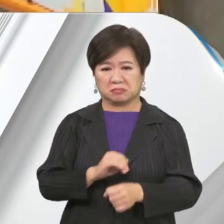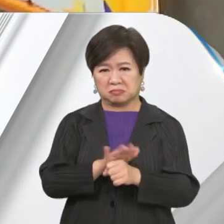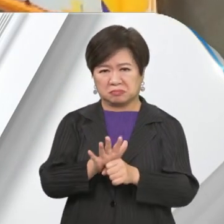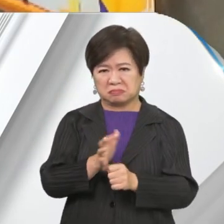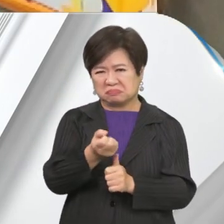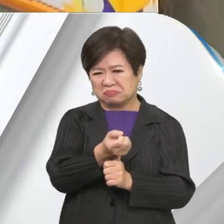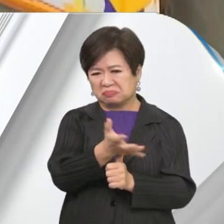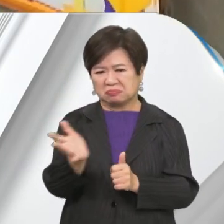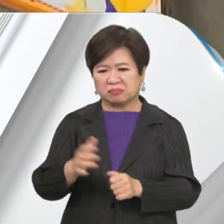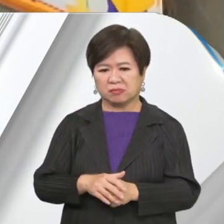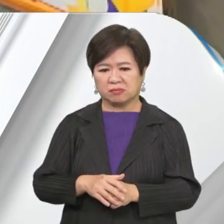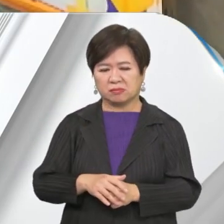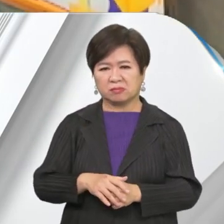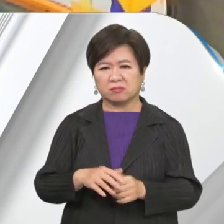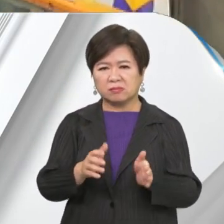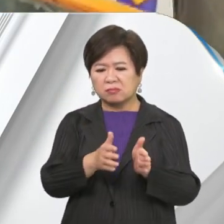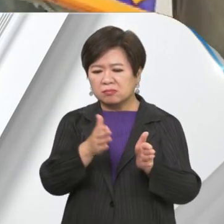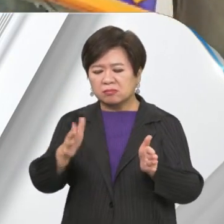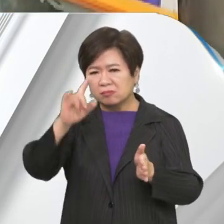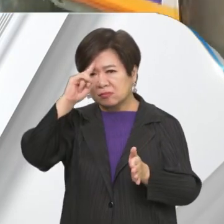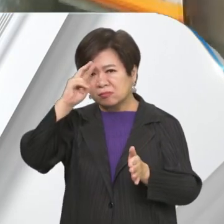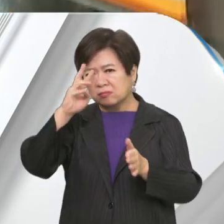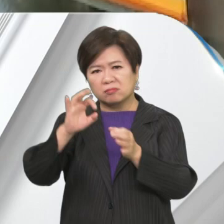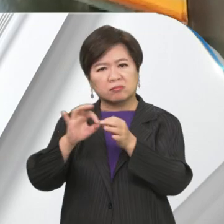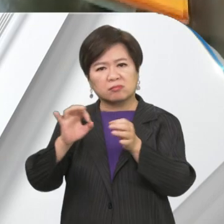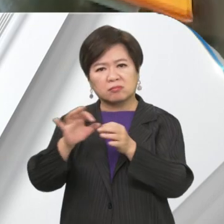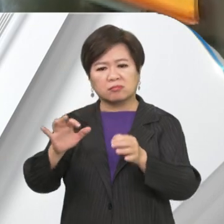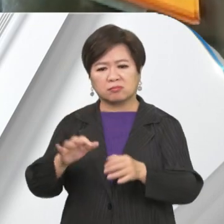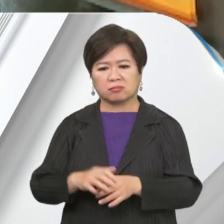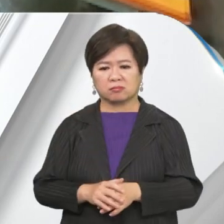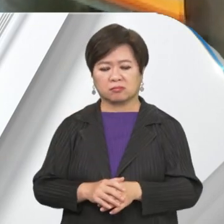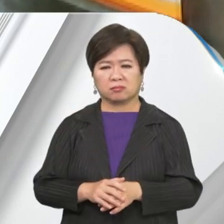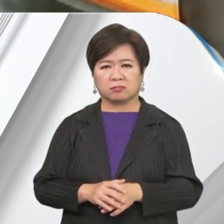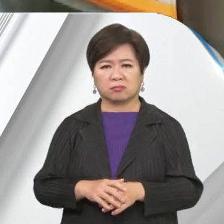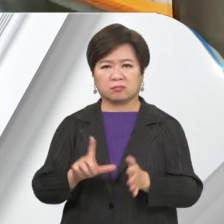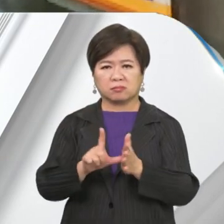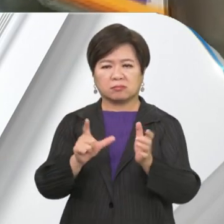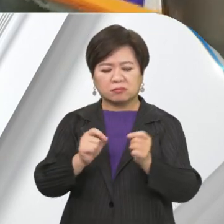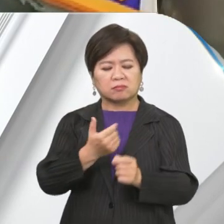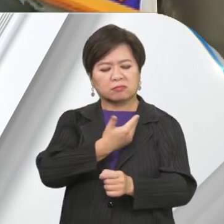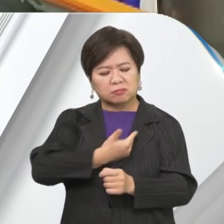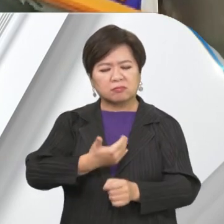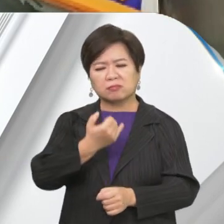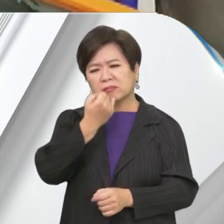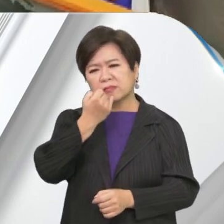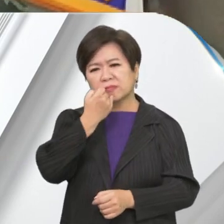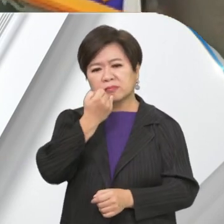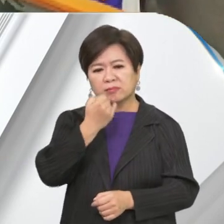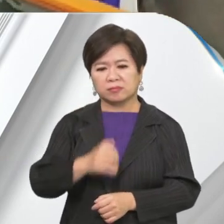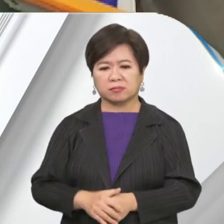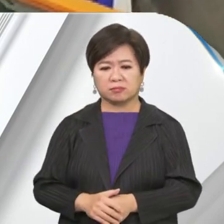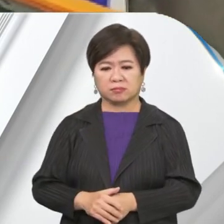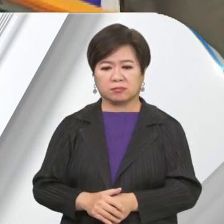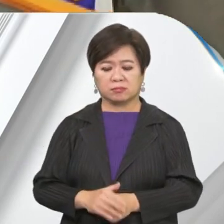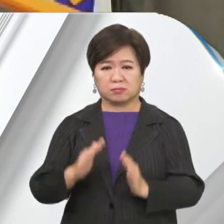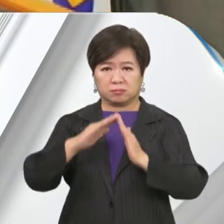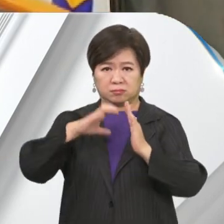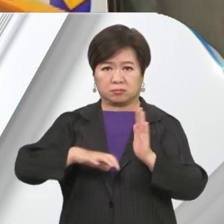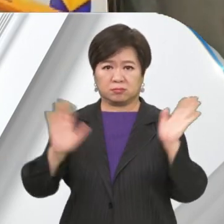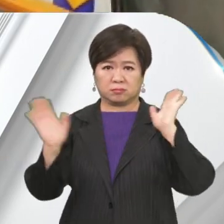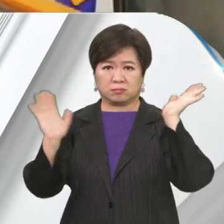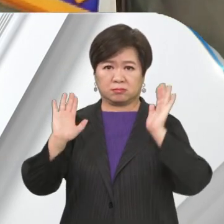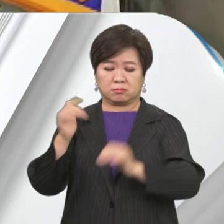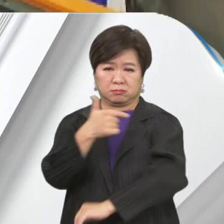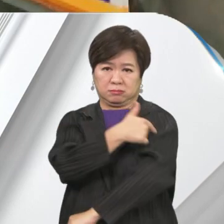是多严格几天是无所谓。嗯嗯 嗯，用长痛不如短痛了哈。 对呀、啊，而且小孩子都没办法